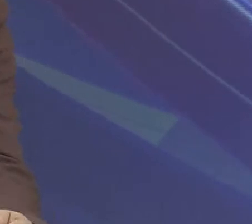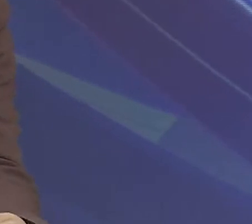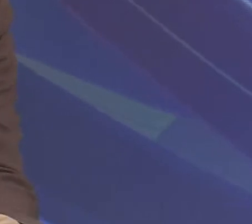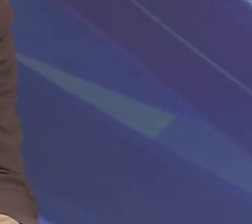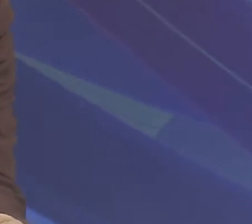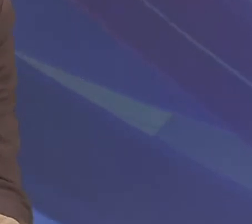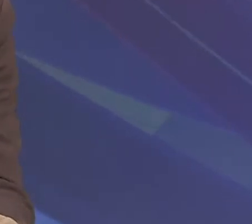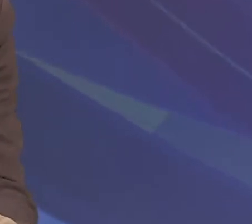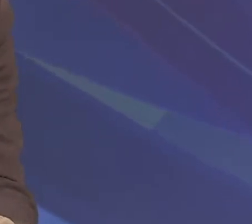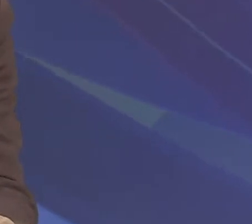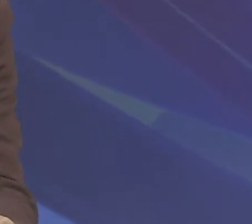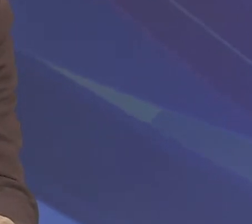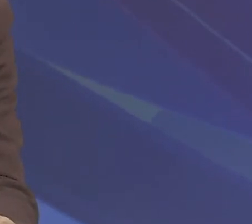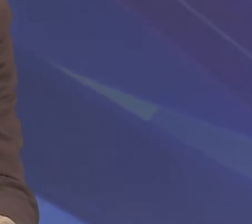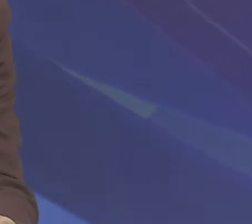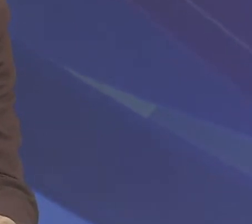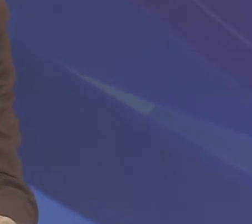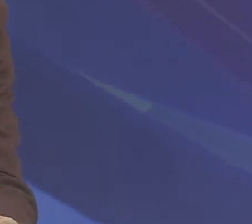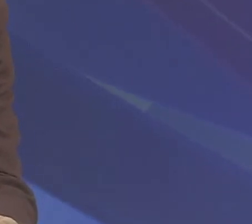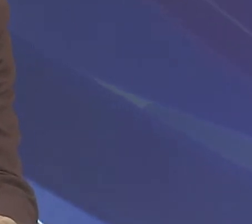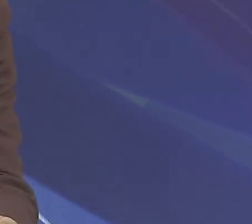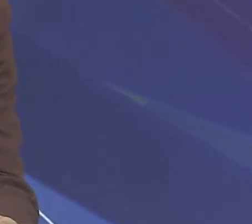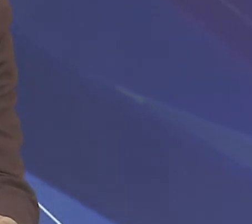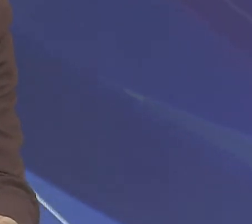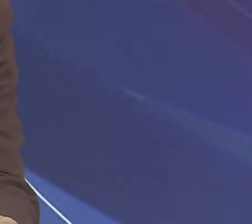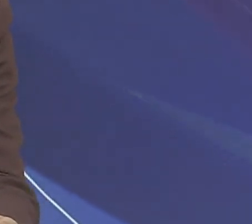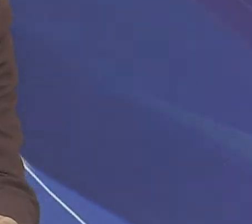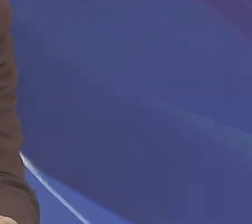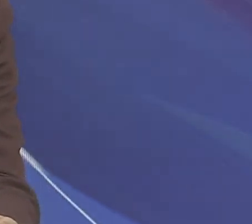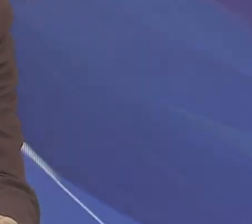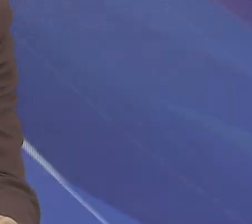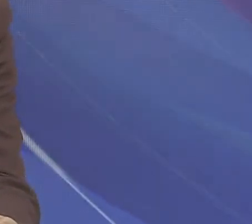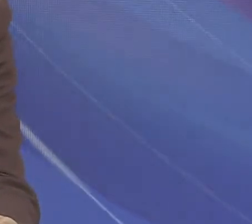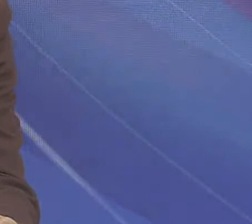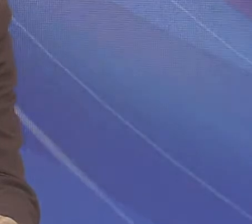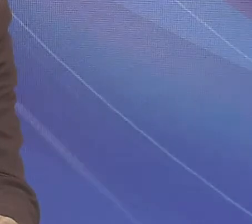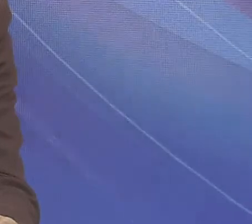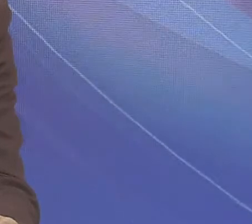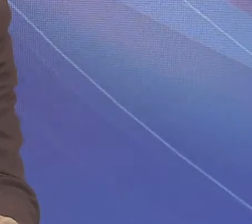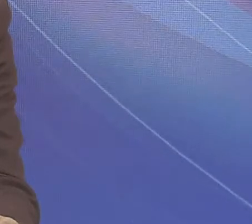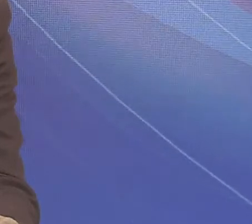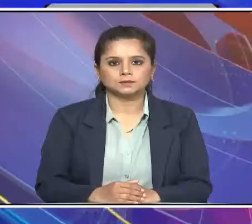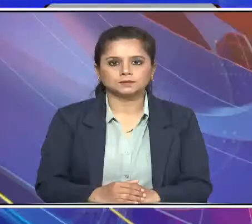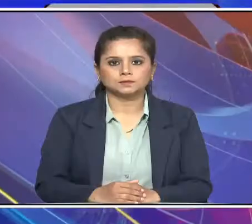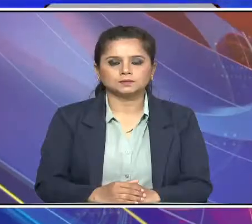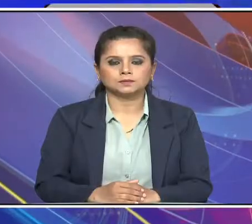के फसलों के बड़े में प्रेस कॉन्फ्रेंस किया जा रहा है सीधे लिए चलते हैं इस प्रेस कॉन्फ्रेंस में